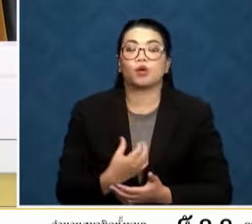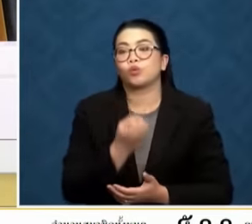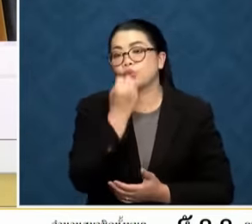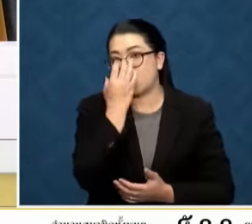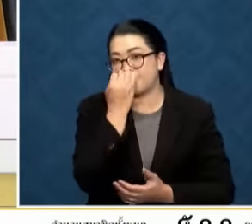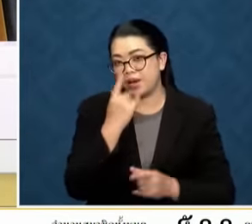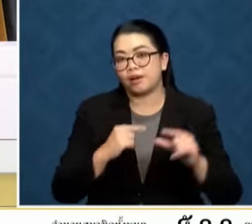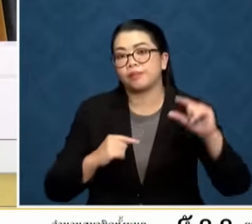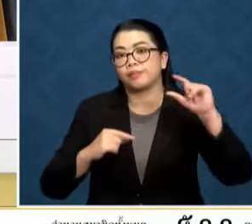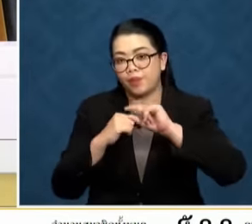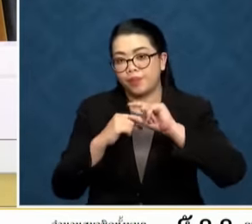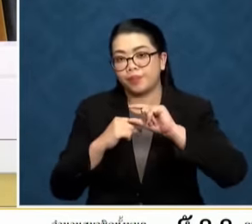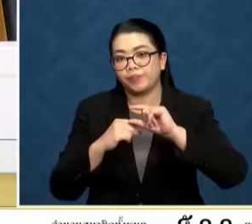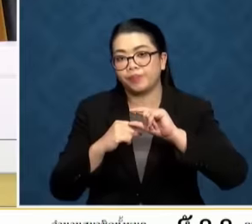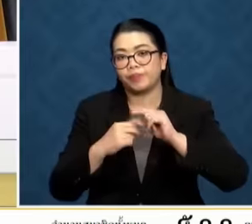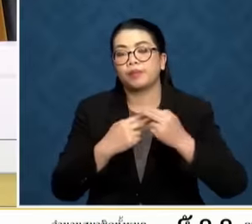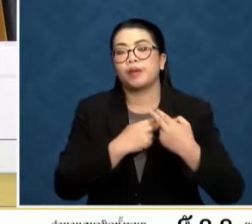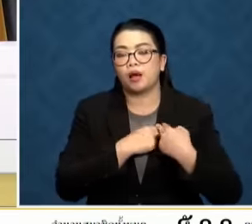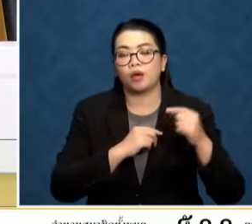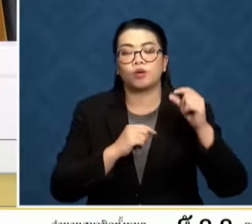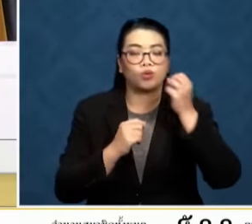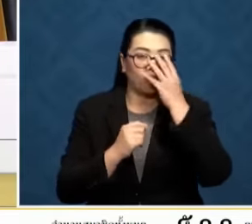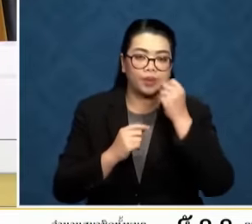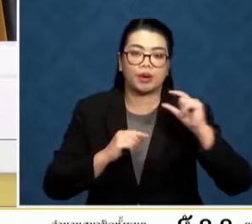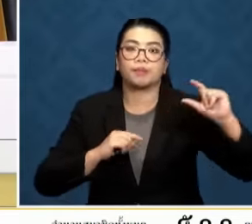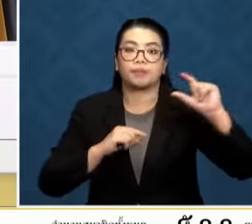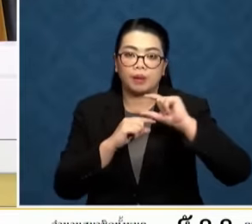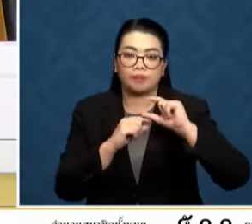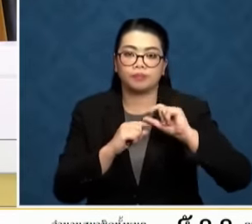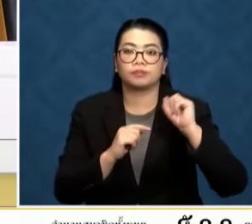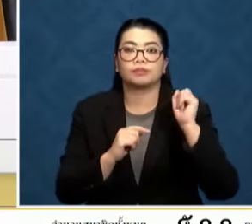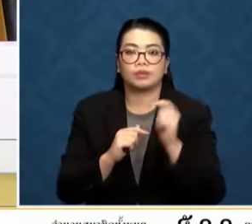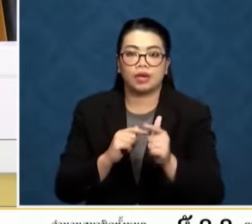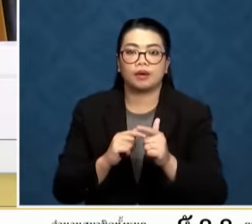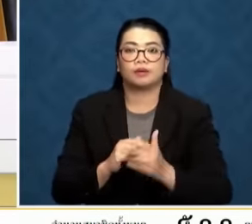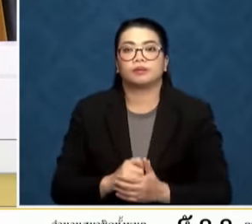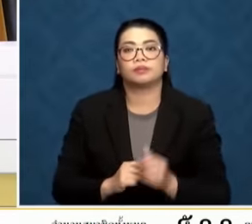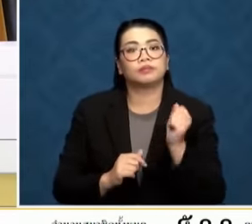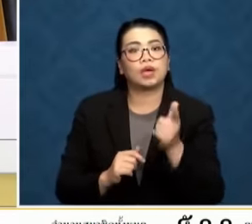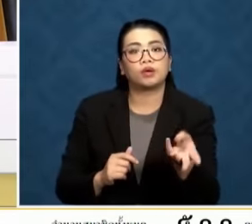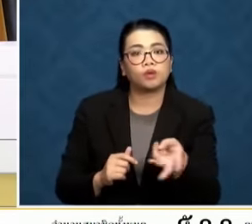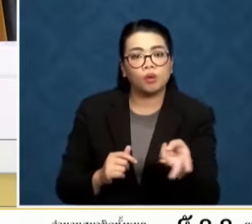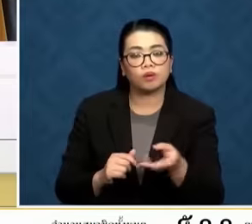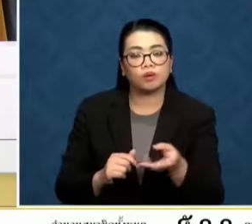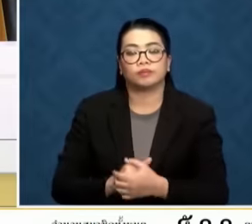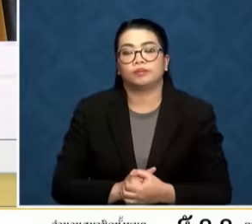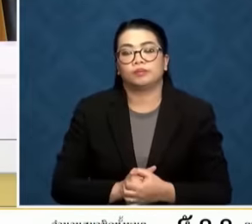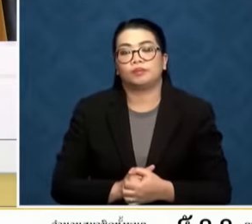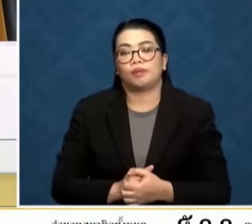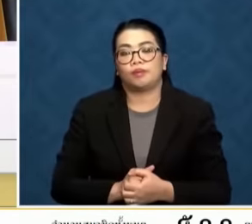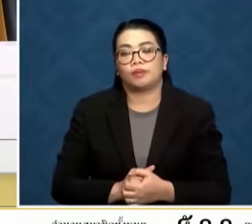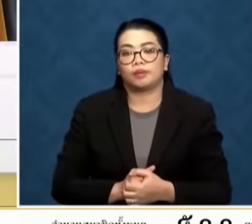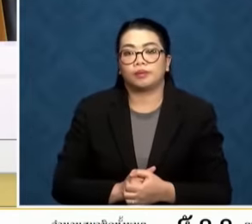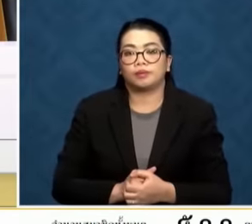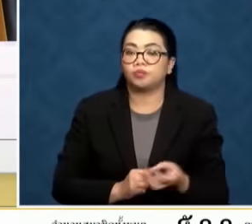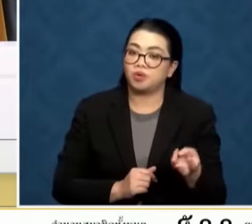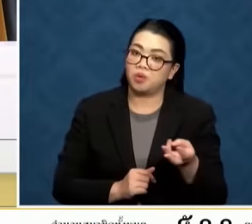เบี้ยภาระดอกเบี้ยของรัฐบาลนั้นชำระน้อยหรือ